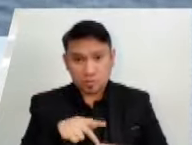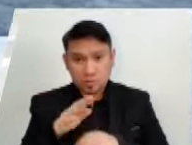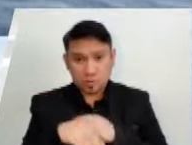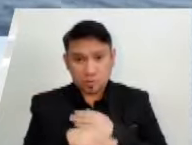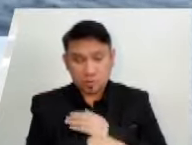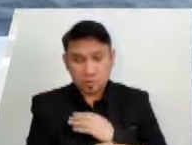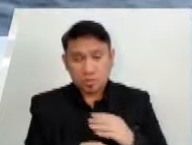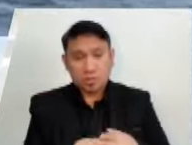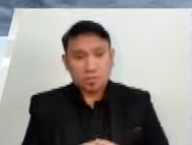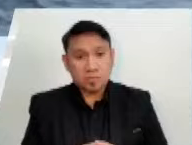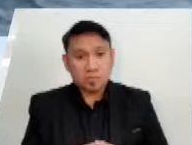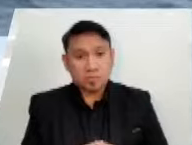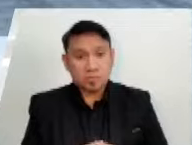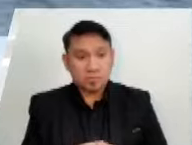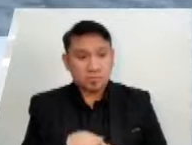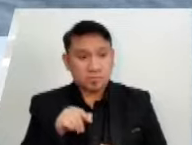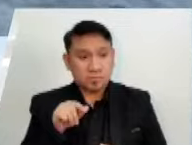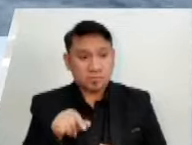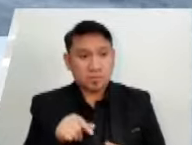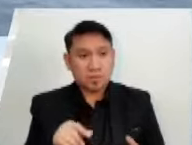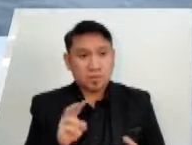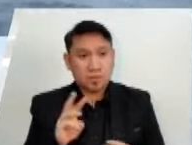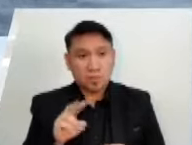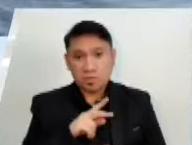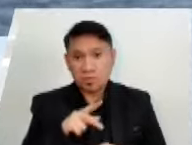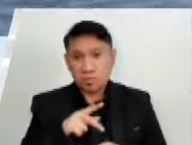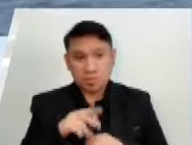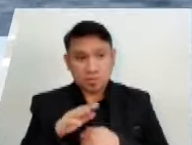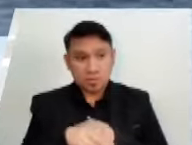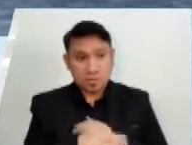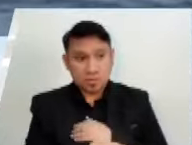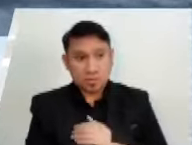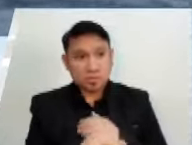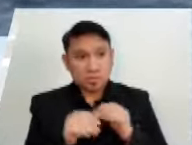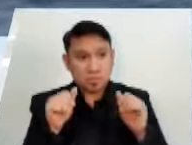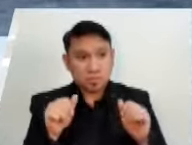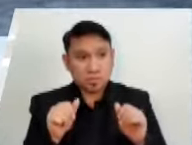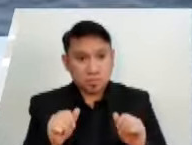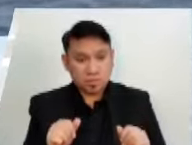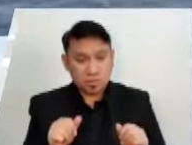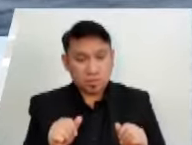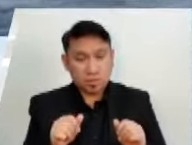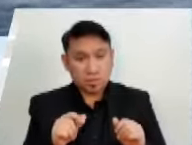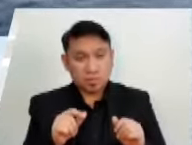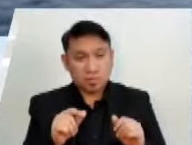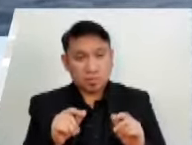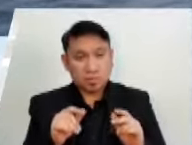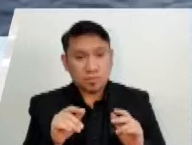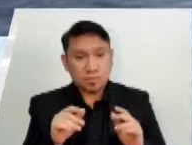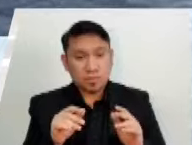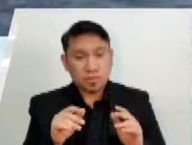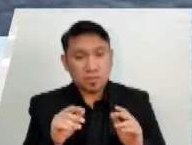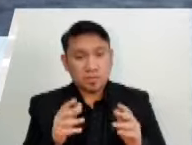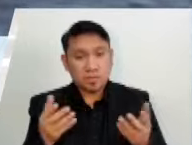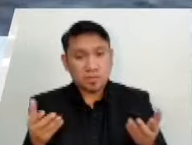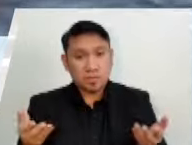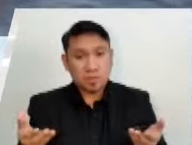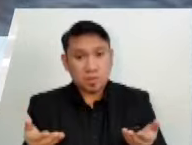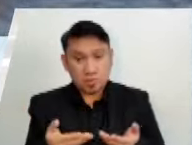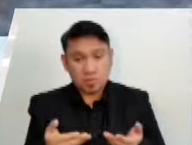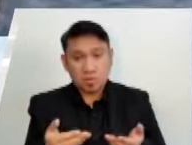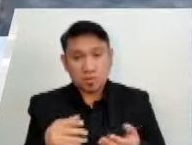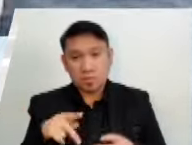pcg spokesperson for the West Philippines sea commodore J tariel Ang pagtatagpo ng pinakamalaking barko ng pcg ang